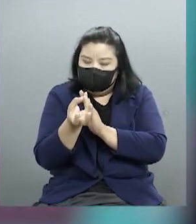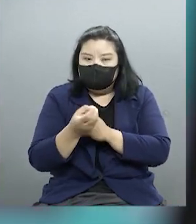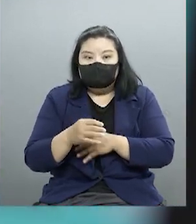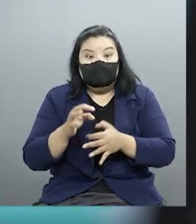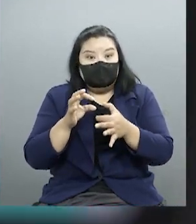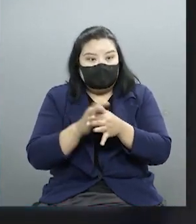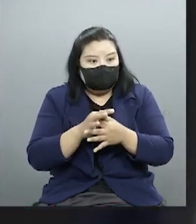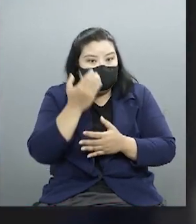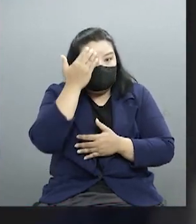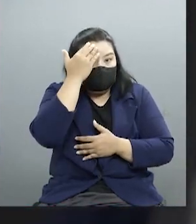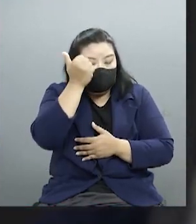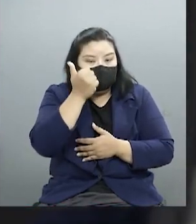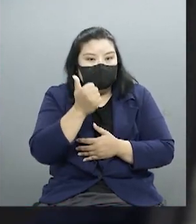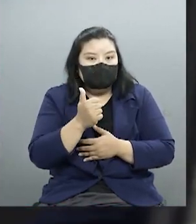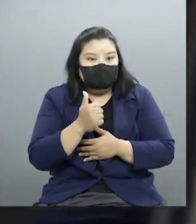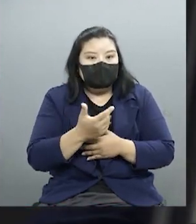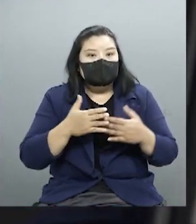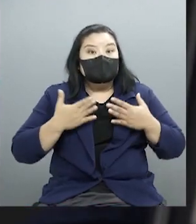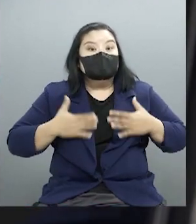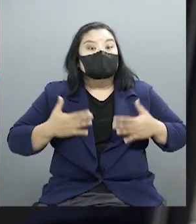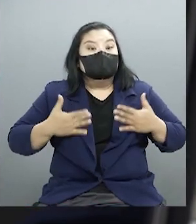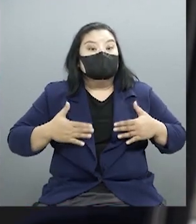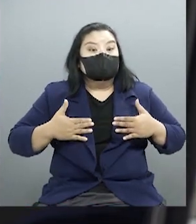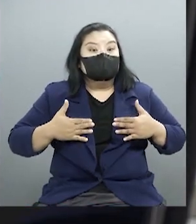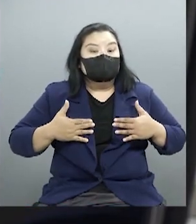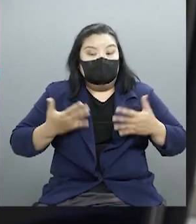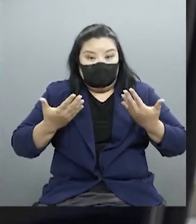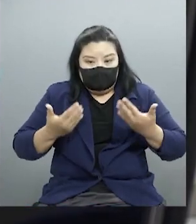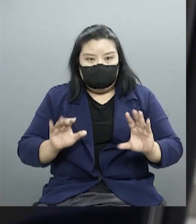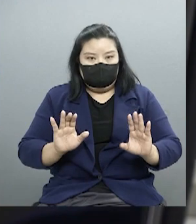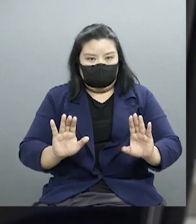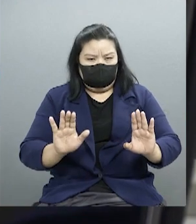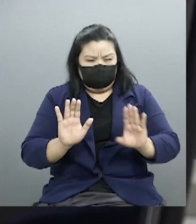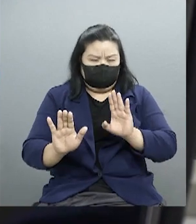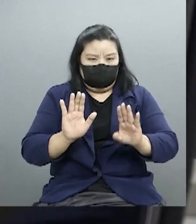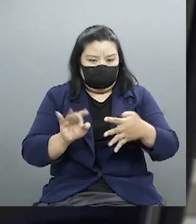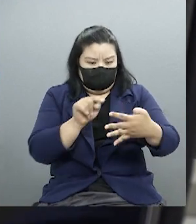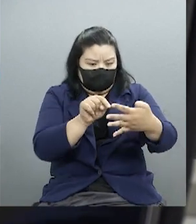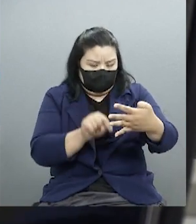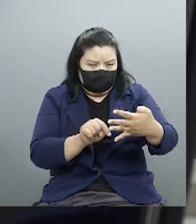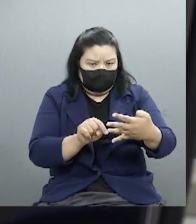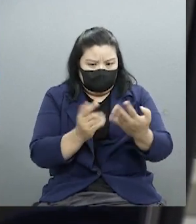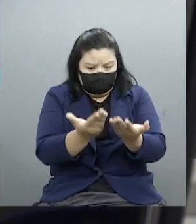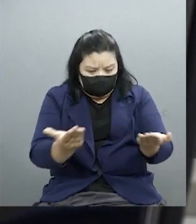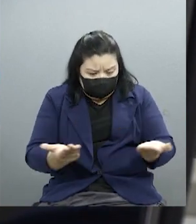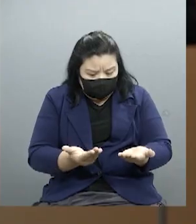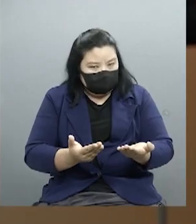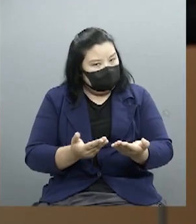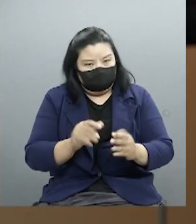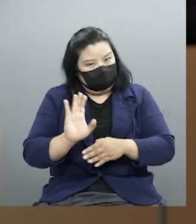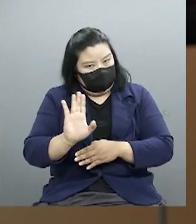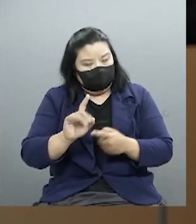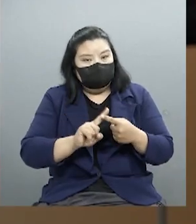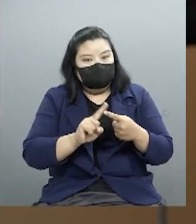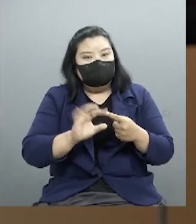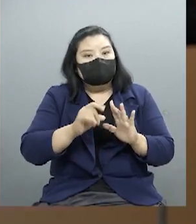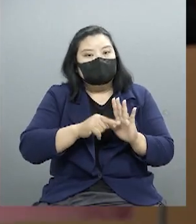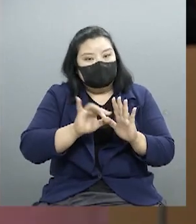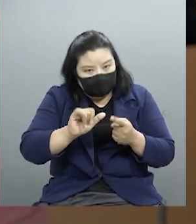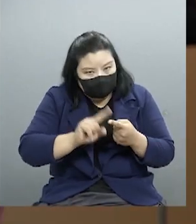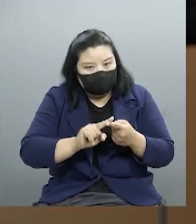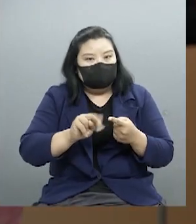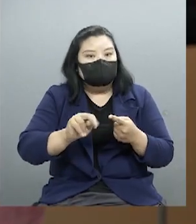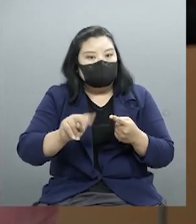คือในเรื่องของตัวตั้งต้นคือตัววัสดุตัวผ้าเนี่ยจะมาเปรียบเทียบกันอาจจะเปรียบเทียบกันไม่ได้อย่างเช่นผ้าฝ้ายผ้